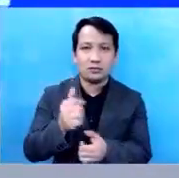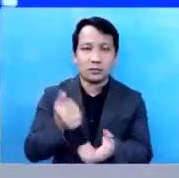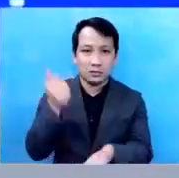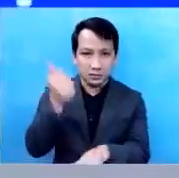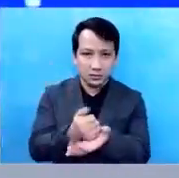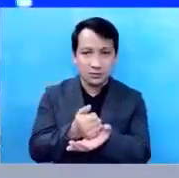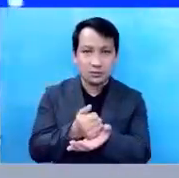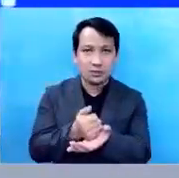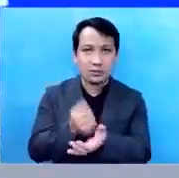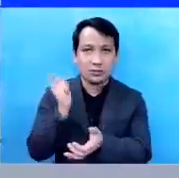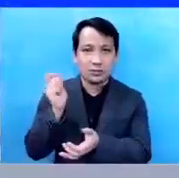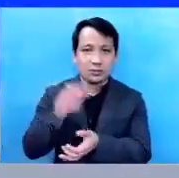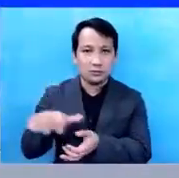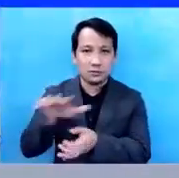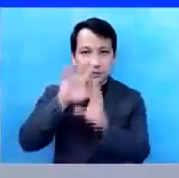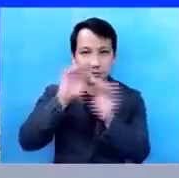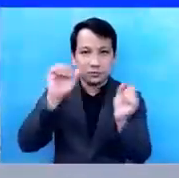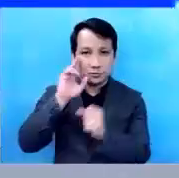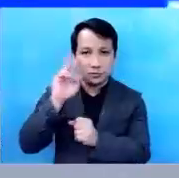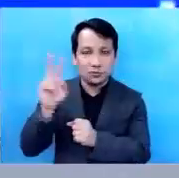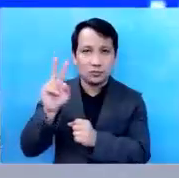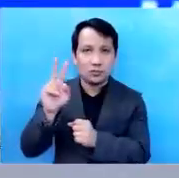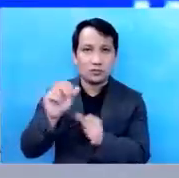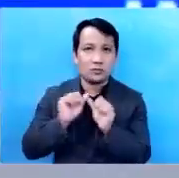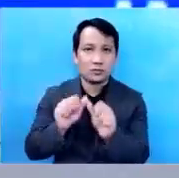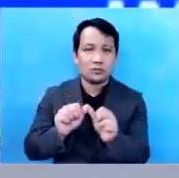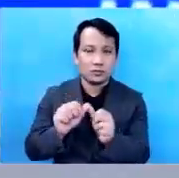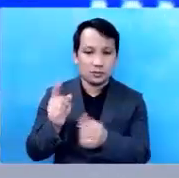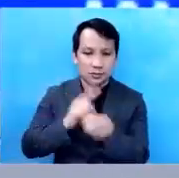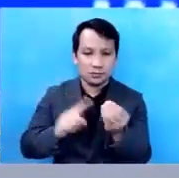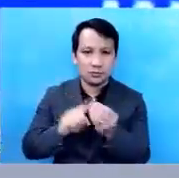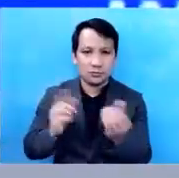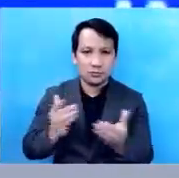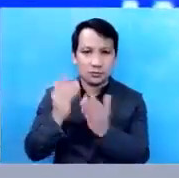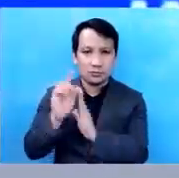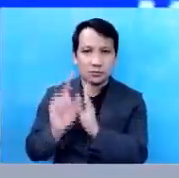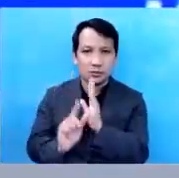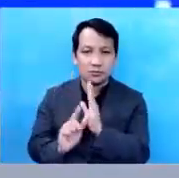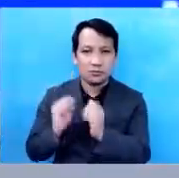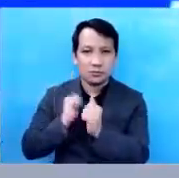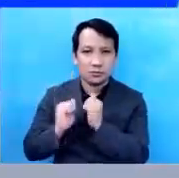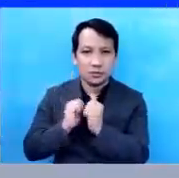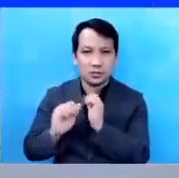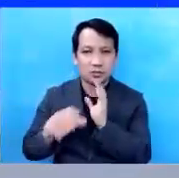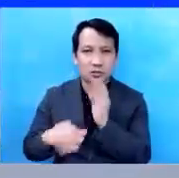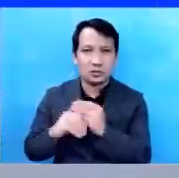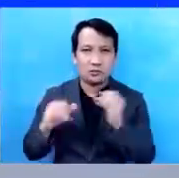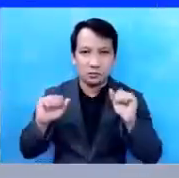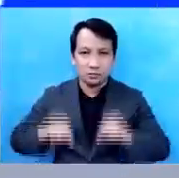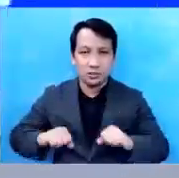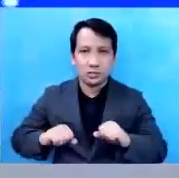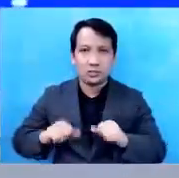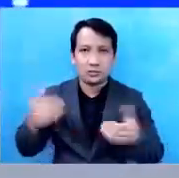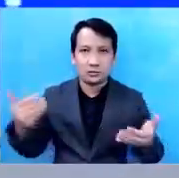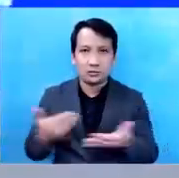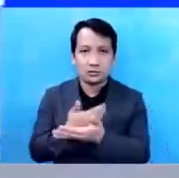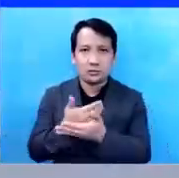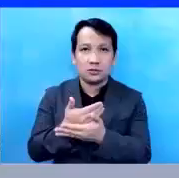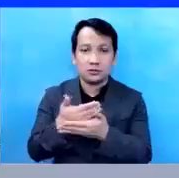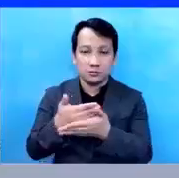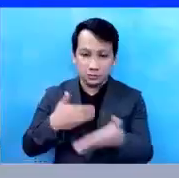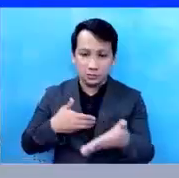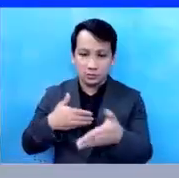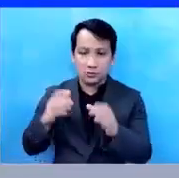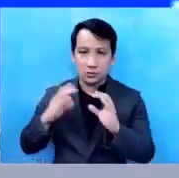as urgent ni Pangulong Bongbong Marcos sa nasabing panukala. Ibig sabihin, posibleng bago ang Christmas break ng